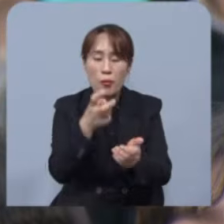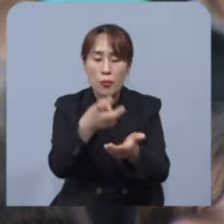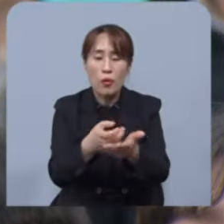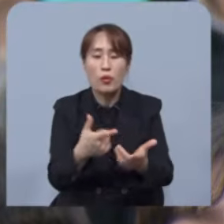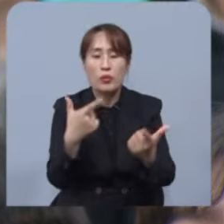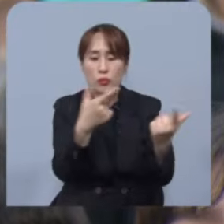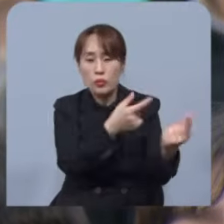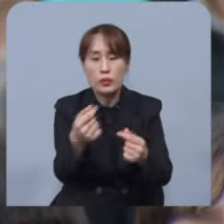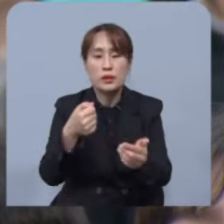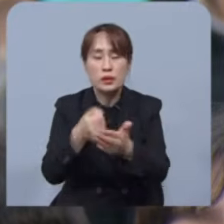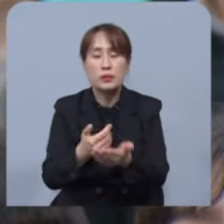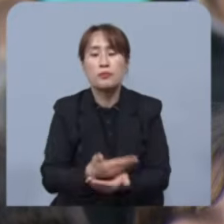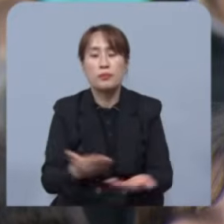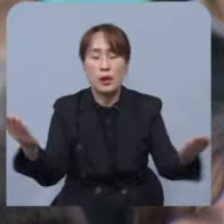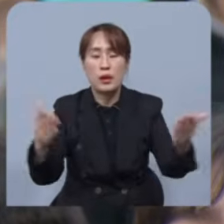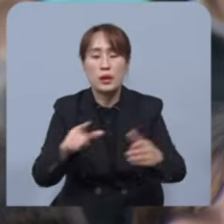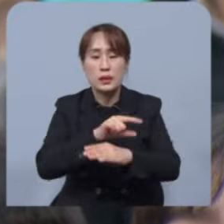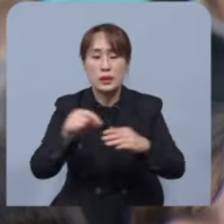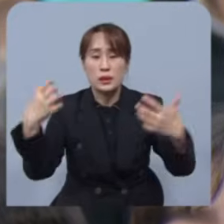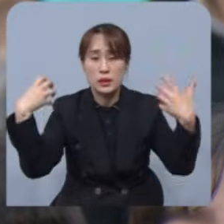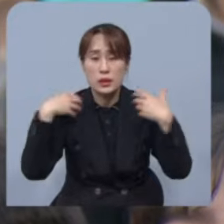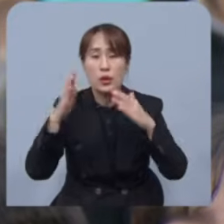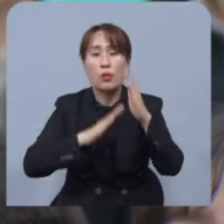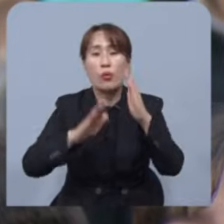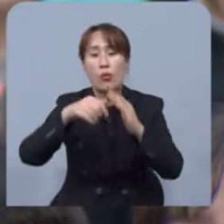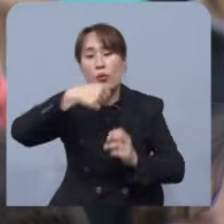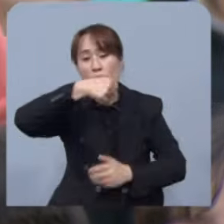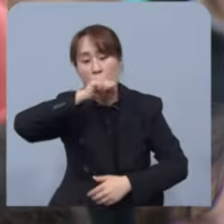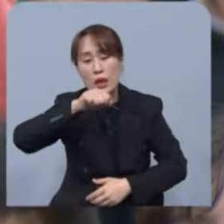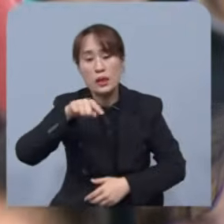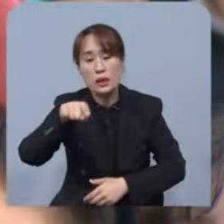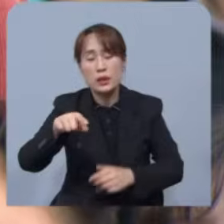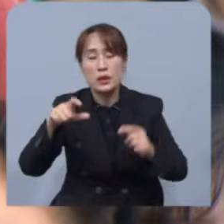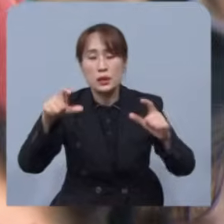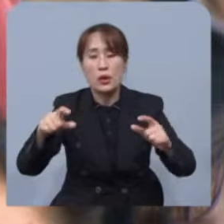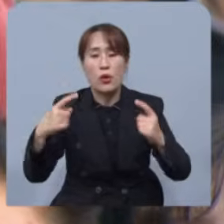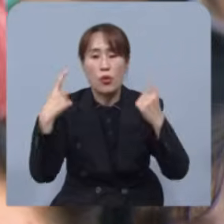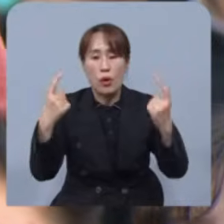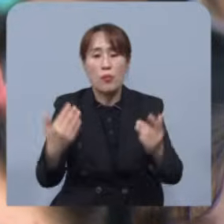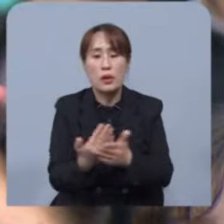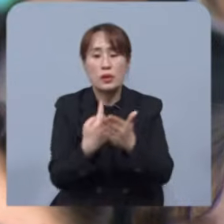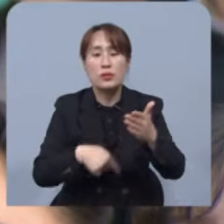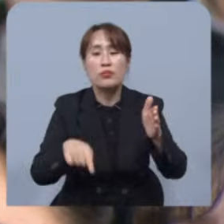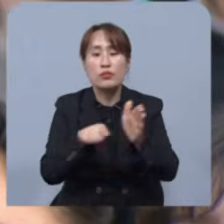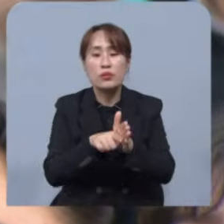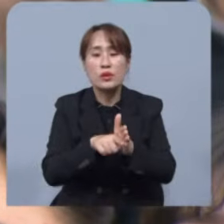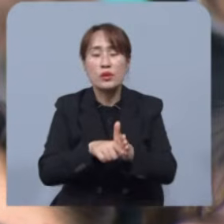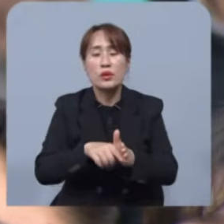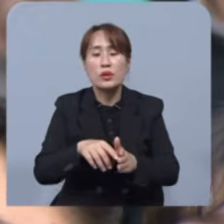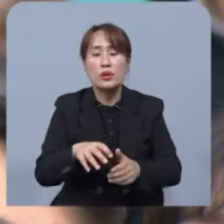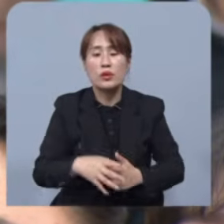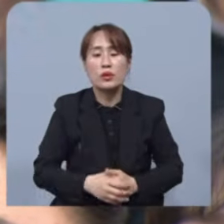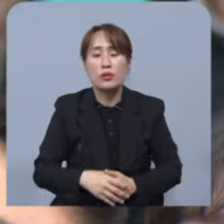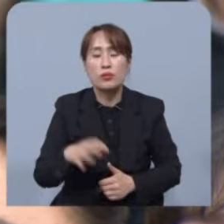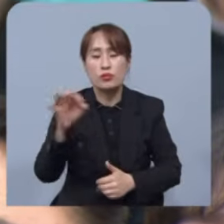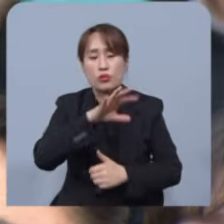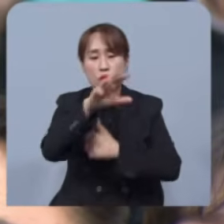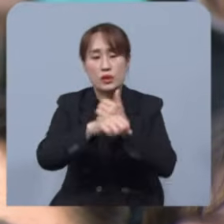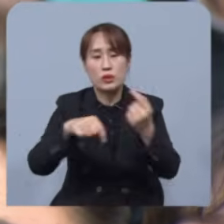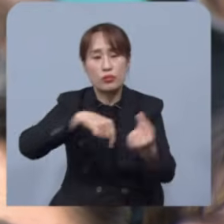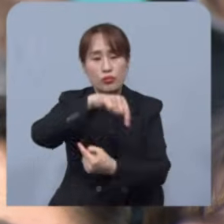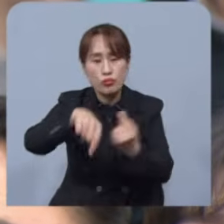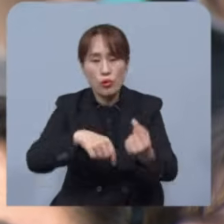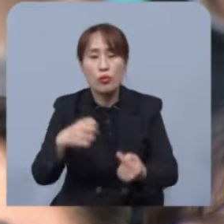발표하고 지자체가 자체적으로 공공 예산을 지역의 관광을 활성화하기 위한 무료 직영